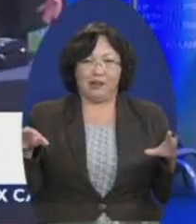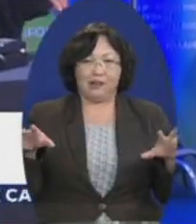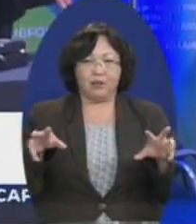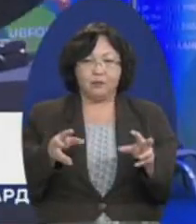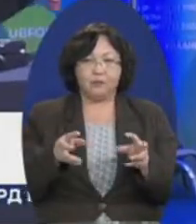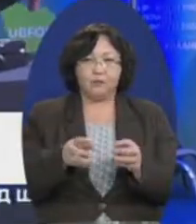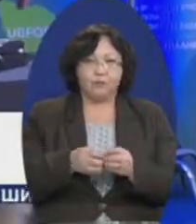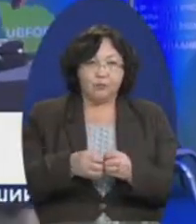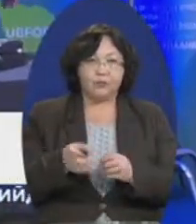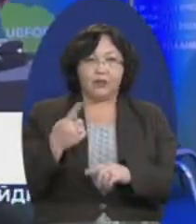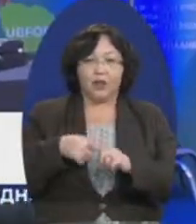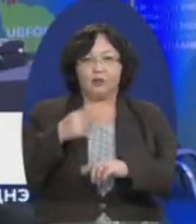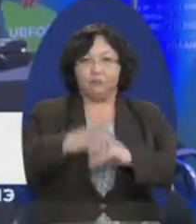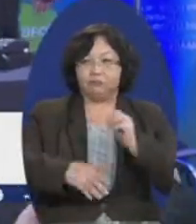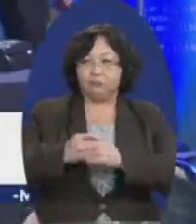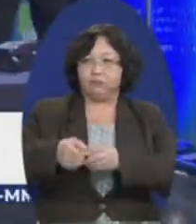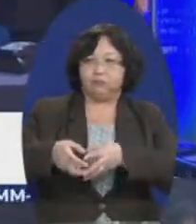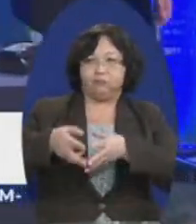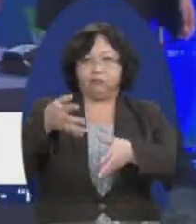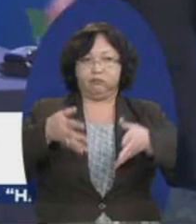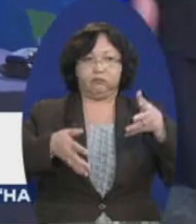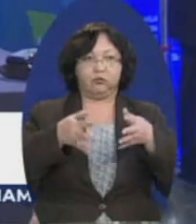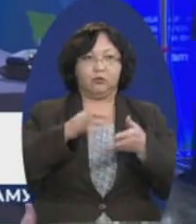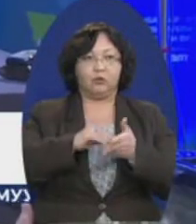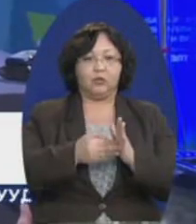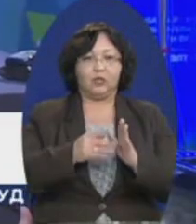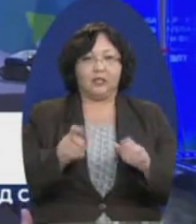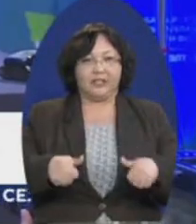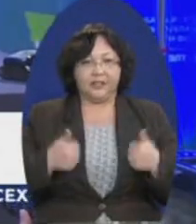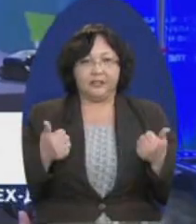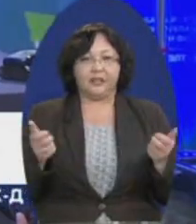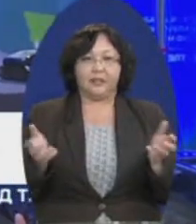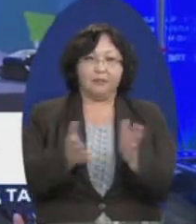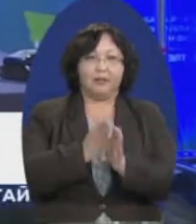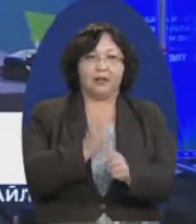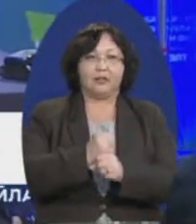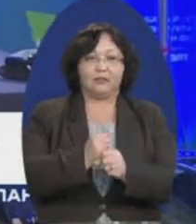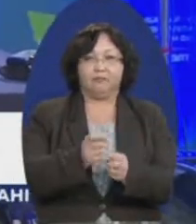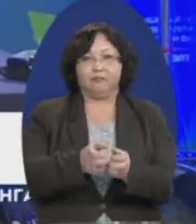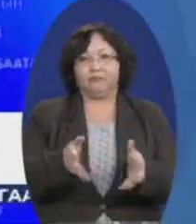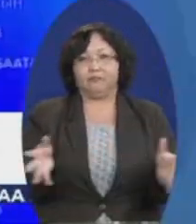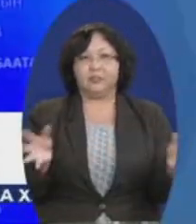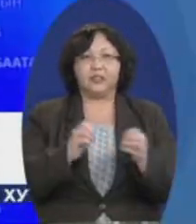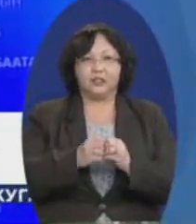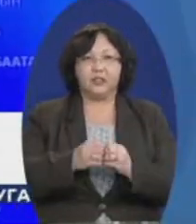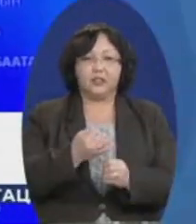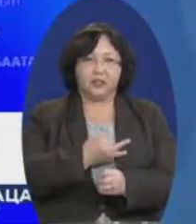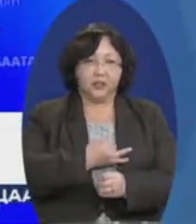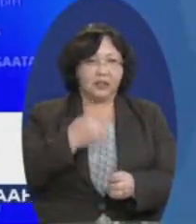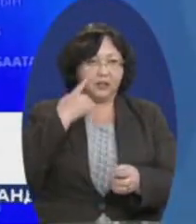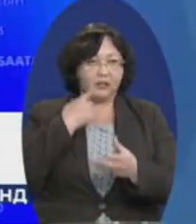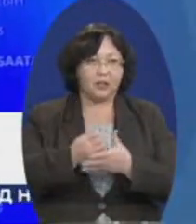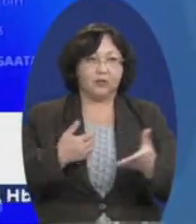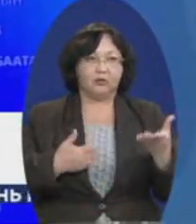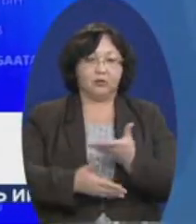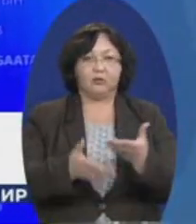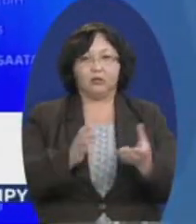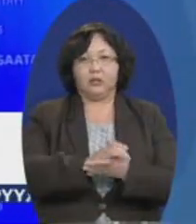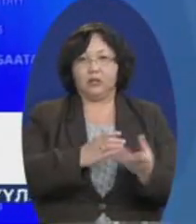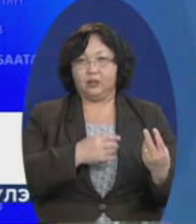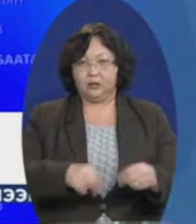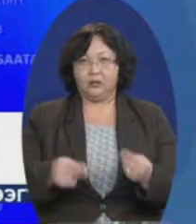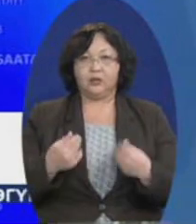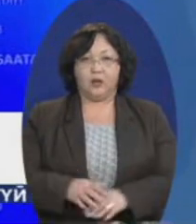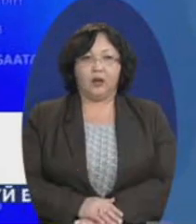тал хамтарч ажиллаж бүтээн байгуулалтыг илүү эрчимтэй, илүү олон айл өрхийг хамруулсан байдлаар хийнэ гэдэг дээр бол санал солилцоод гэрээнд гар үүсгийг зурсан.